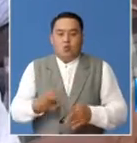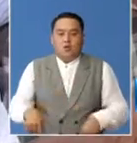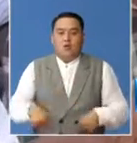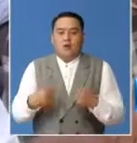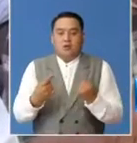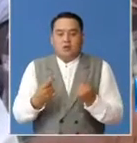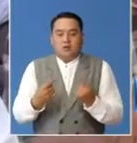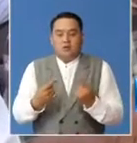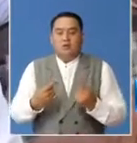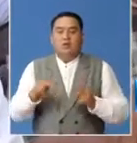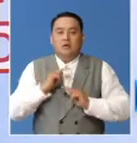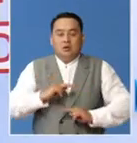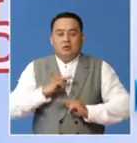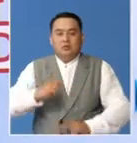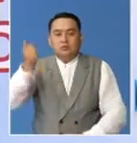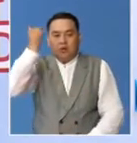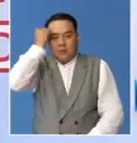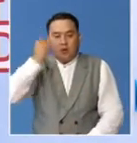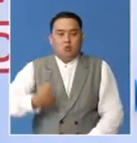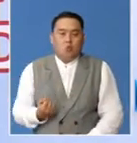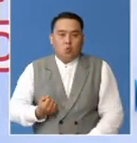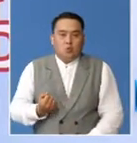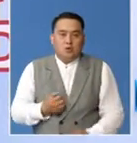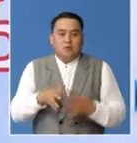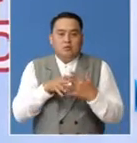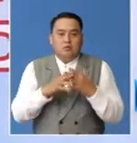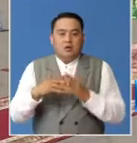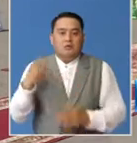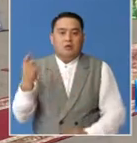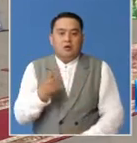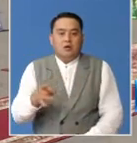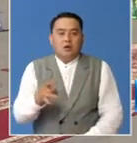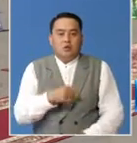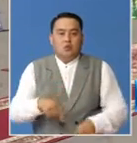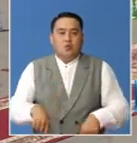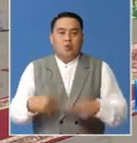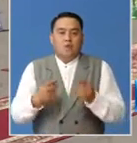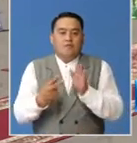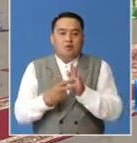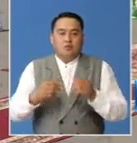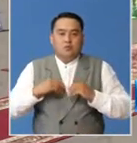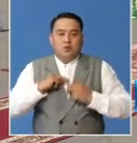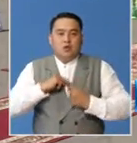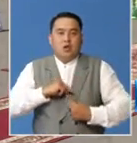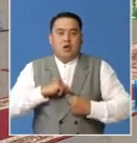вспоминают коллеги и соратники. Особый подъем наблюдался в сельском хозяйстве. Регион взрастил сразу 8 героев социалистического труда.